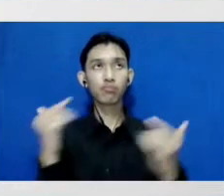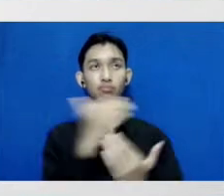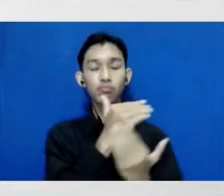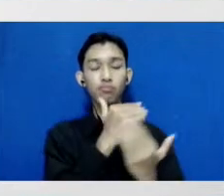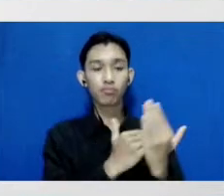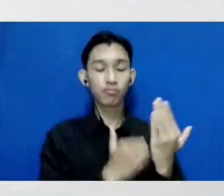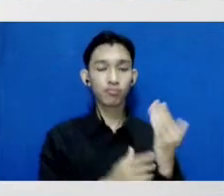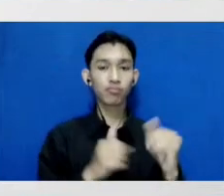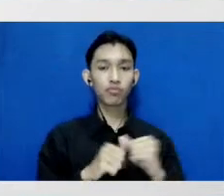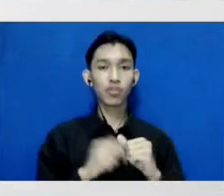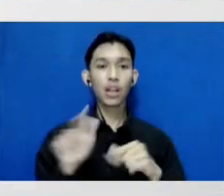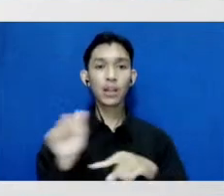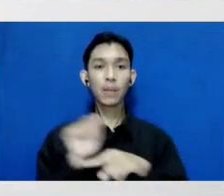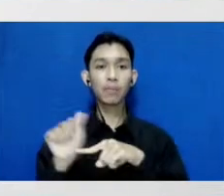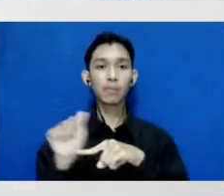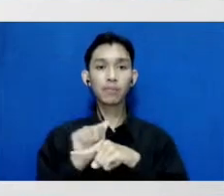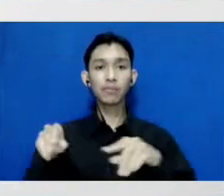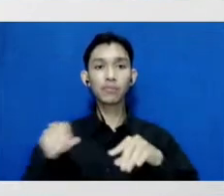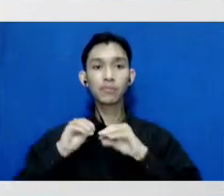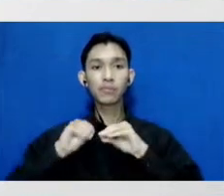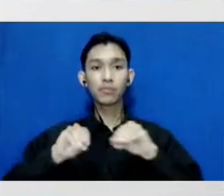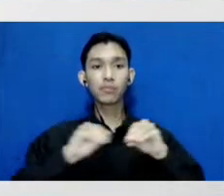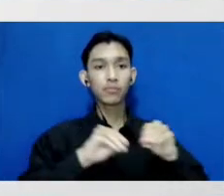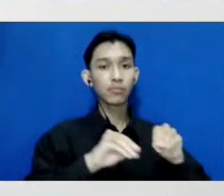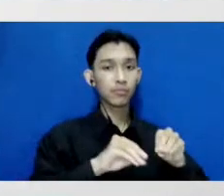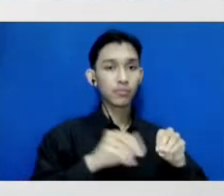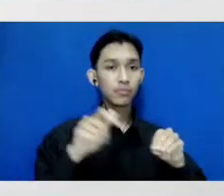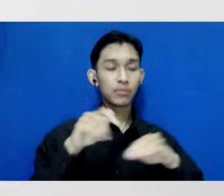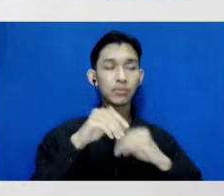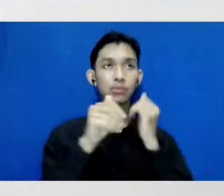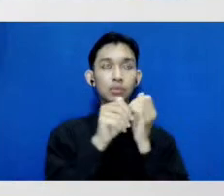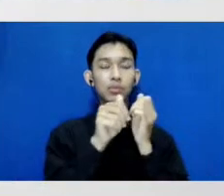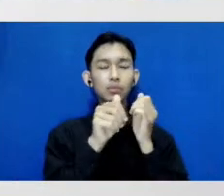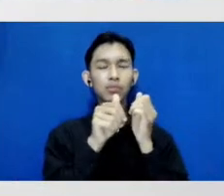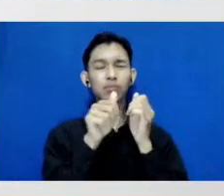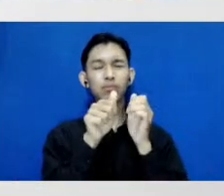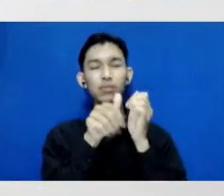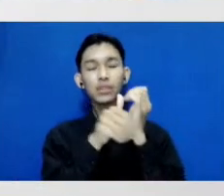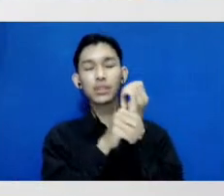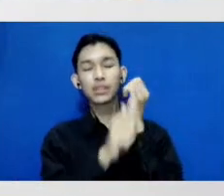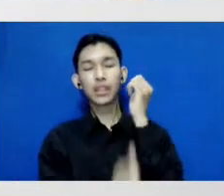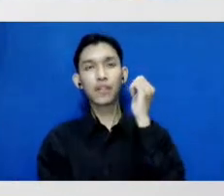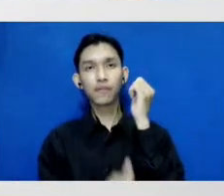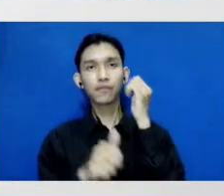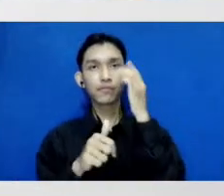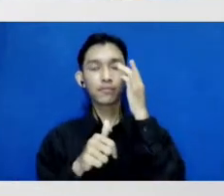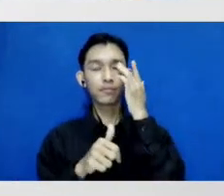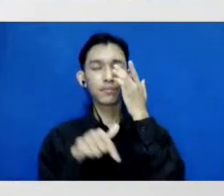diberikan kepada staff dari data protection authorities dari pihak ketiga, dari negara ketiga.